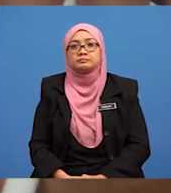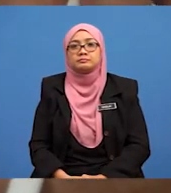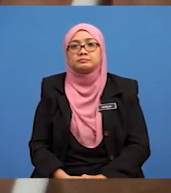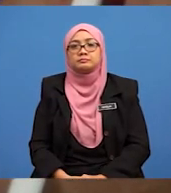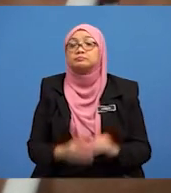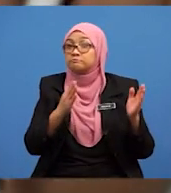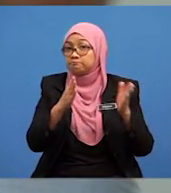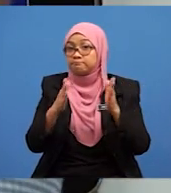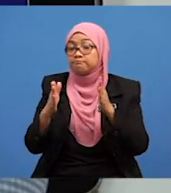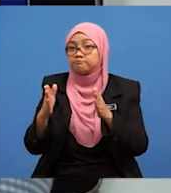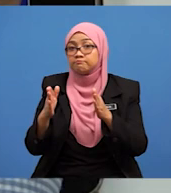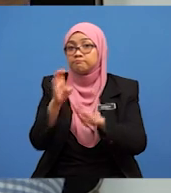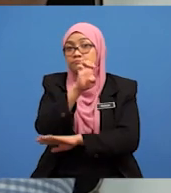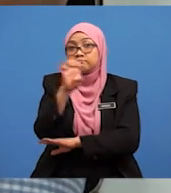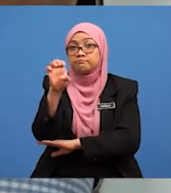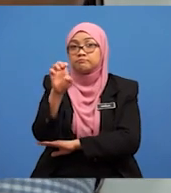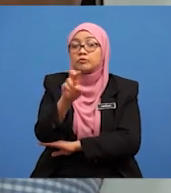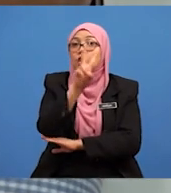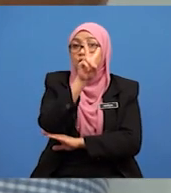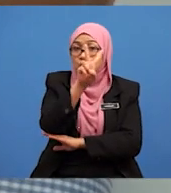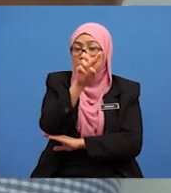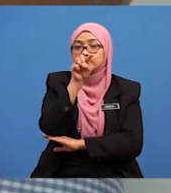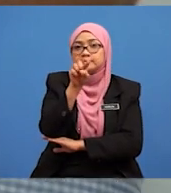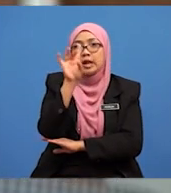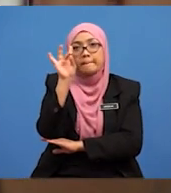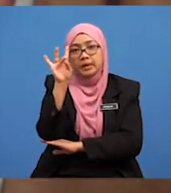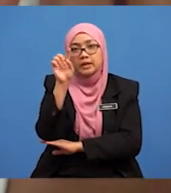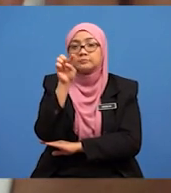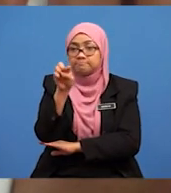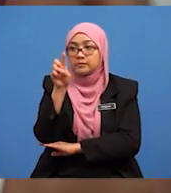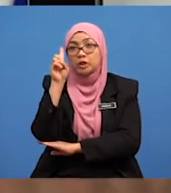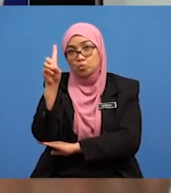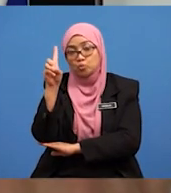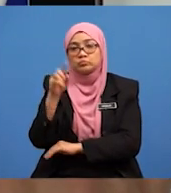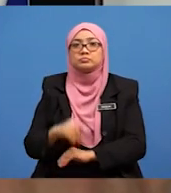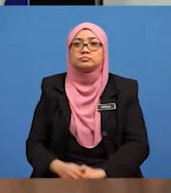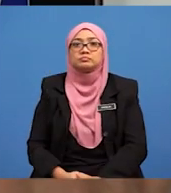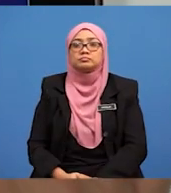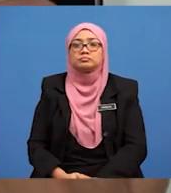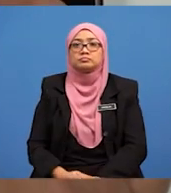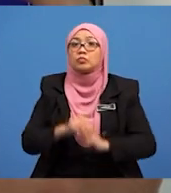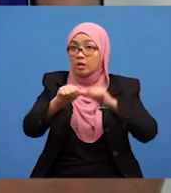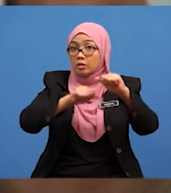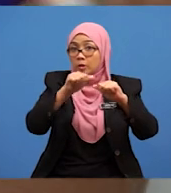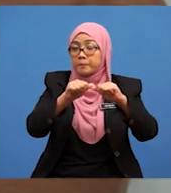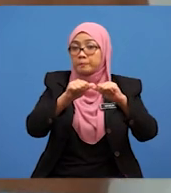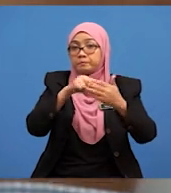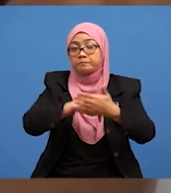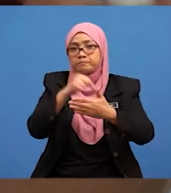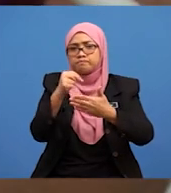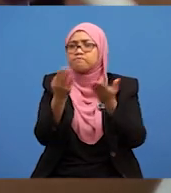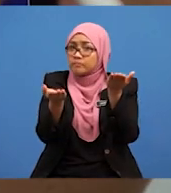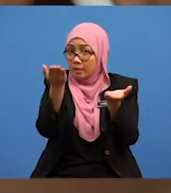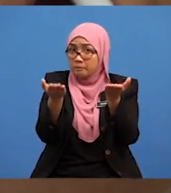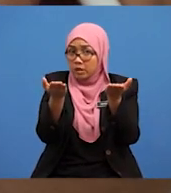Susunan elektronnya ialah 2, 8, 1. Adakah atom natrium ini stabil?